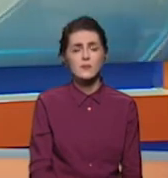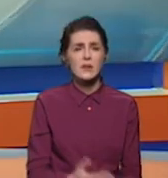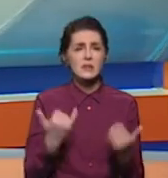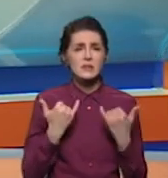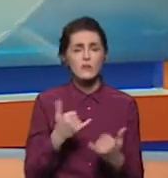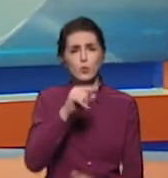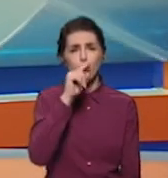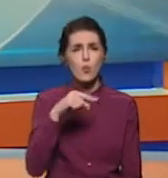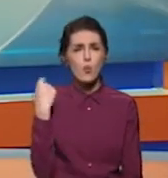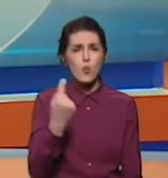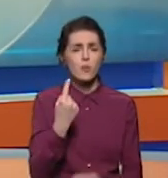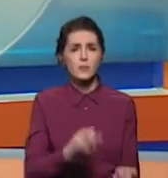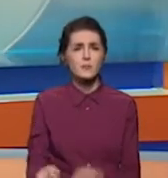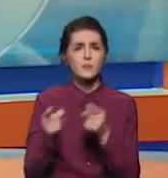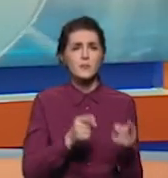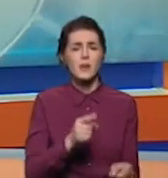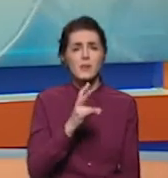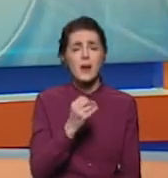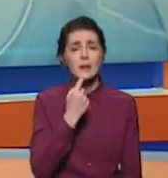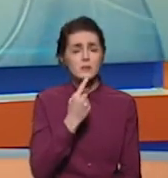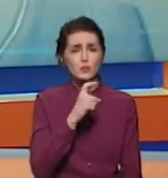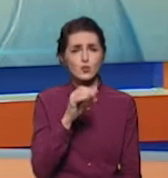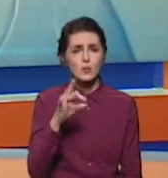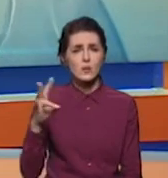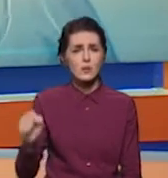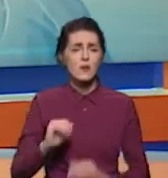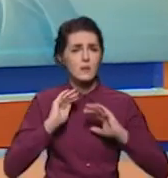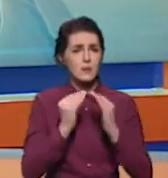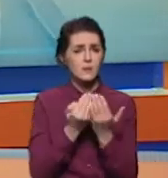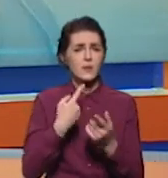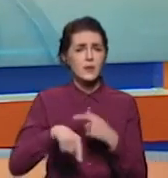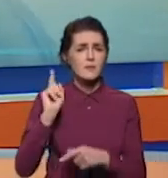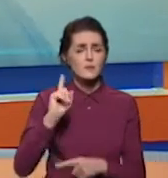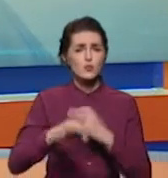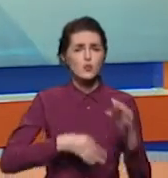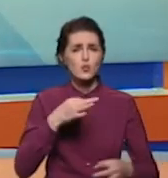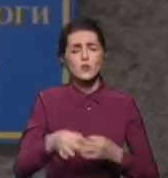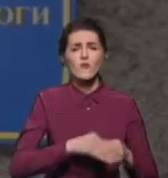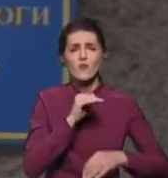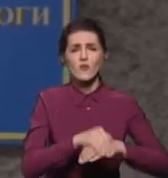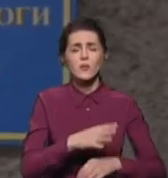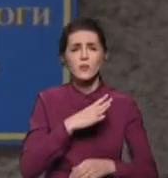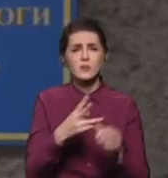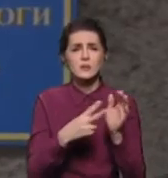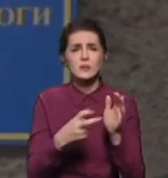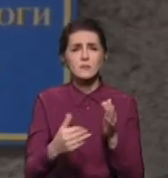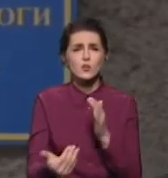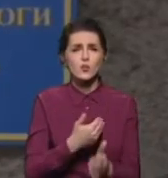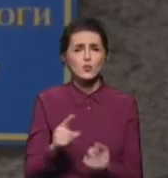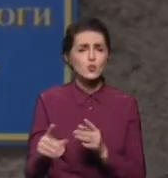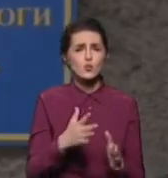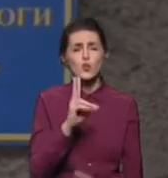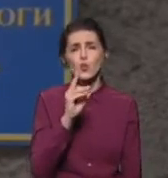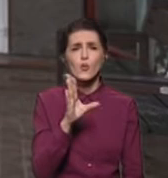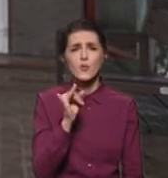Відсьогодні Луганська область перейшла до червоної зони карантину. За минулу добу там зафіксували понад 700 нових випадків